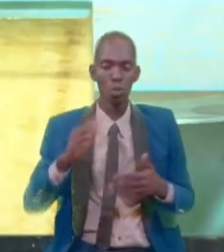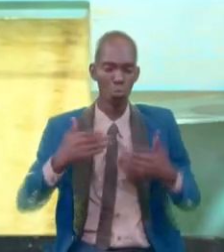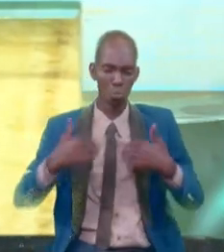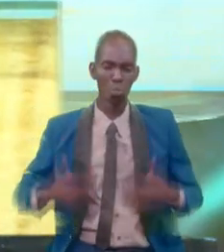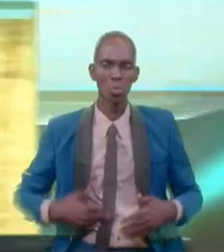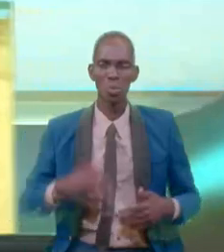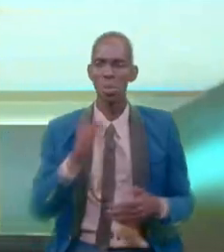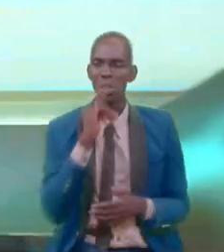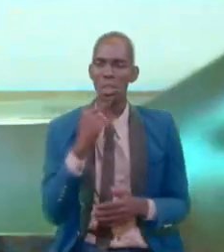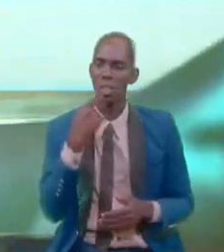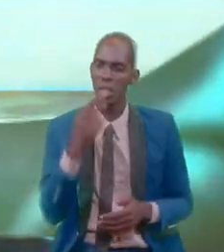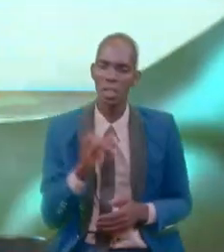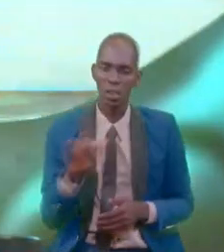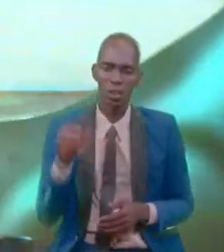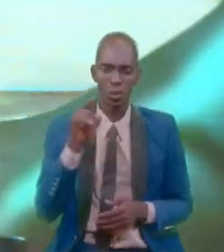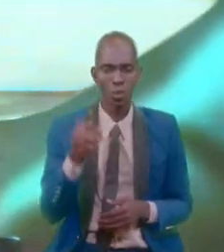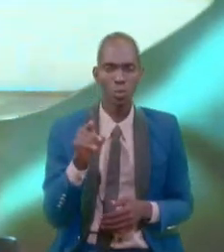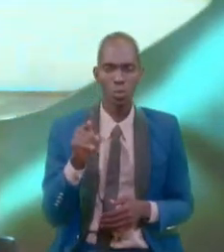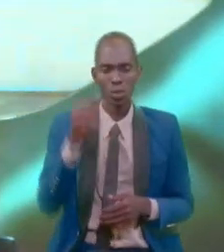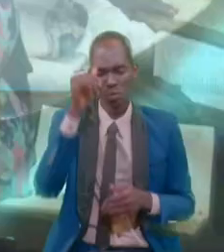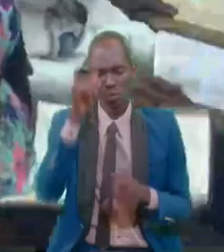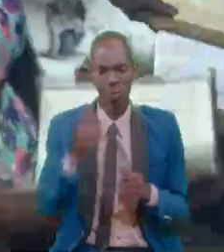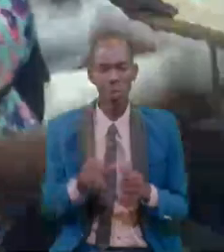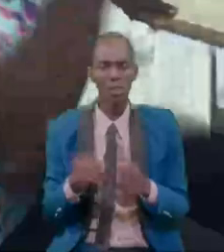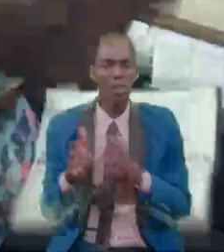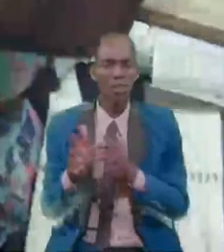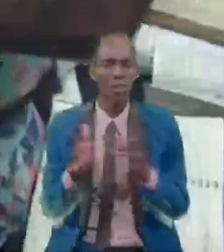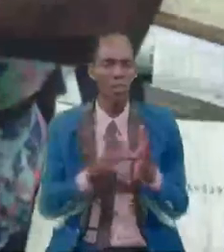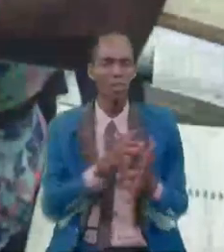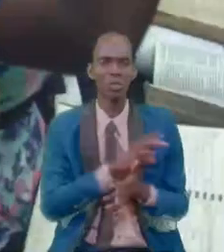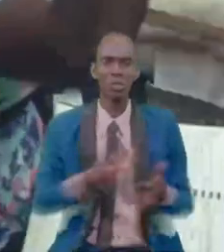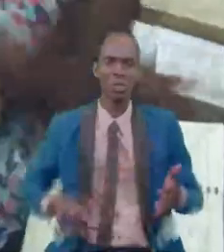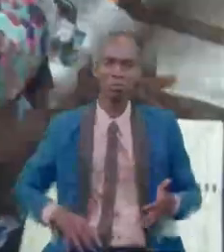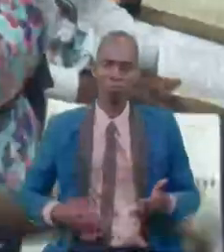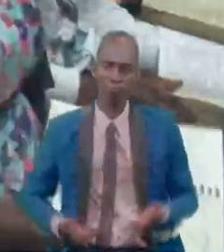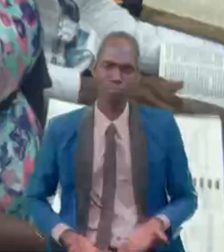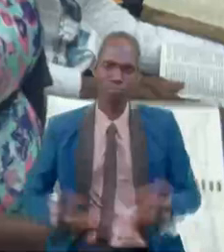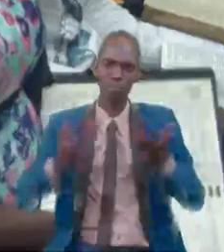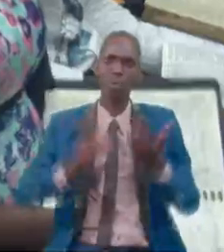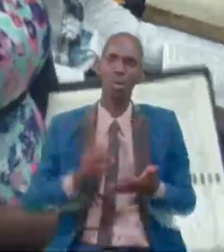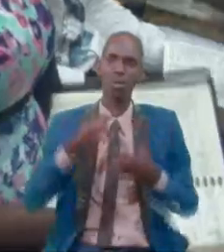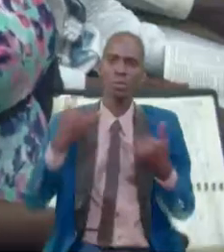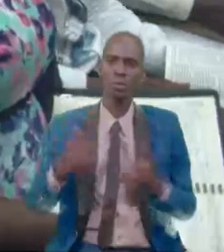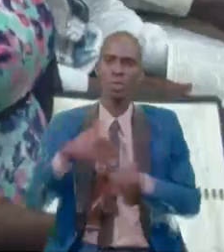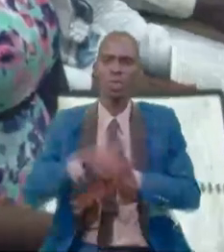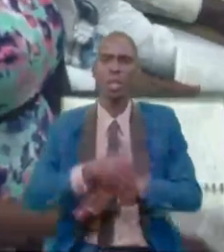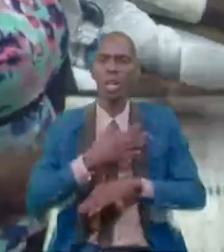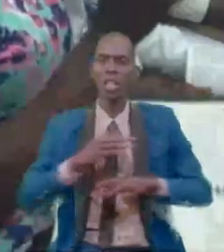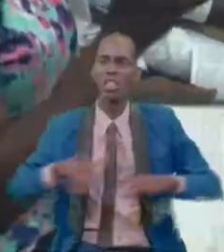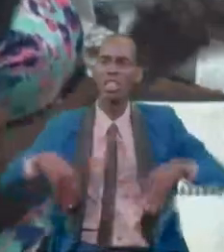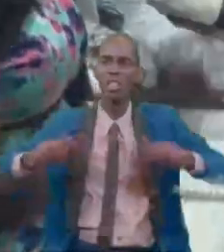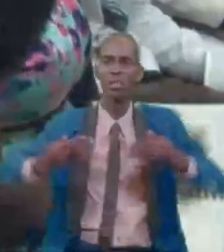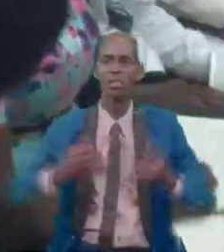ce que vous portez, le roi Jésus se lève ce soir et